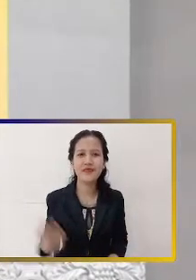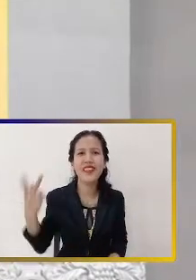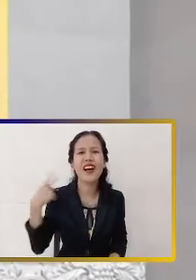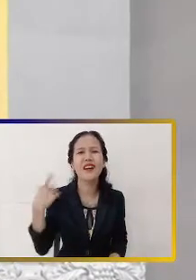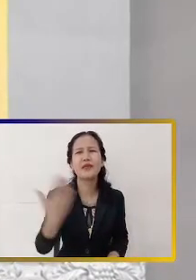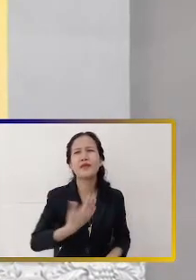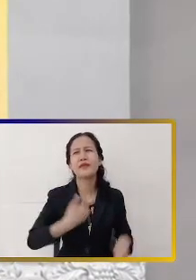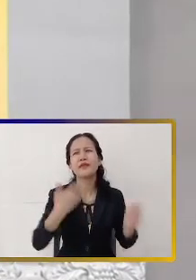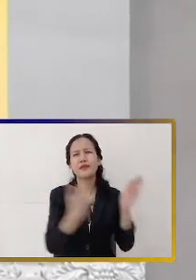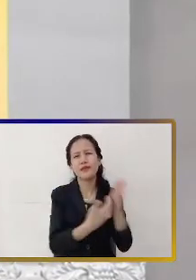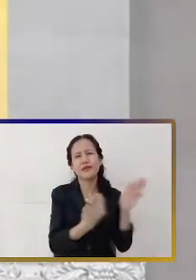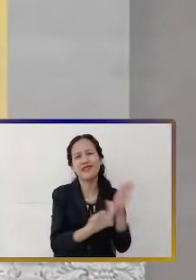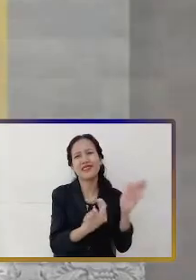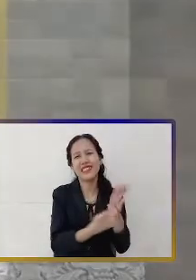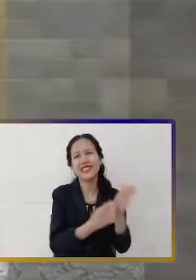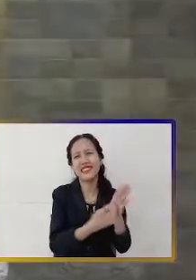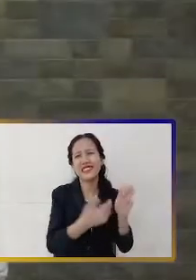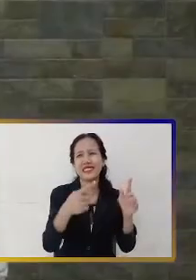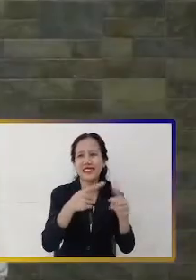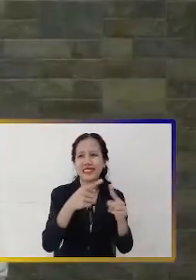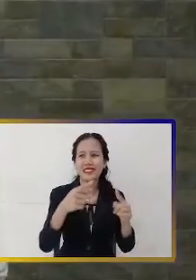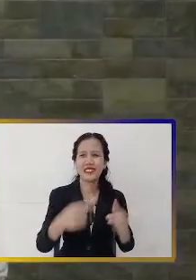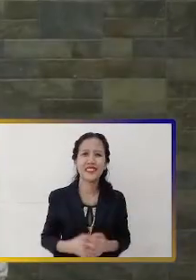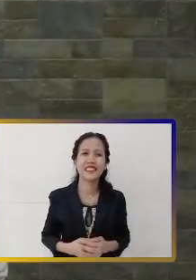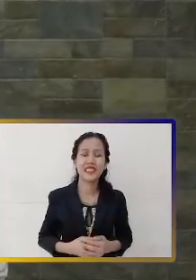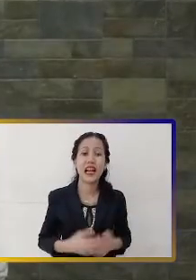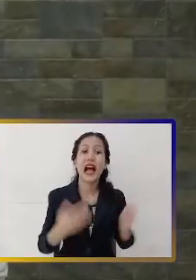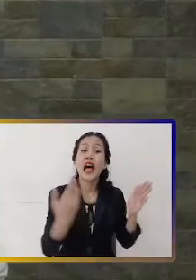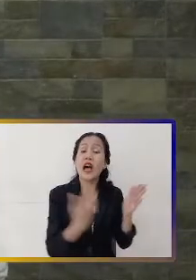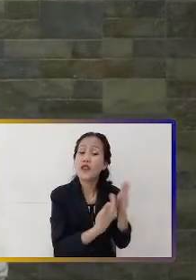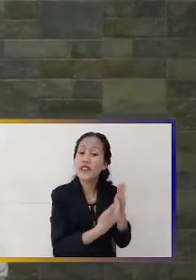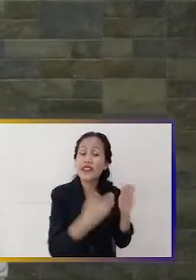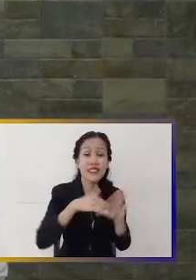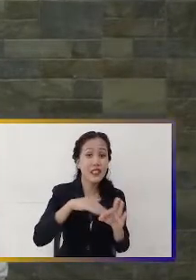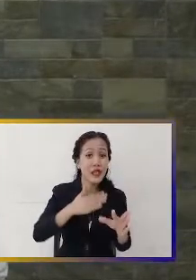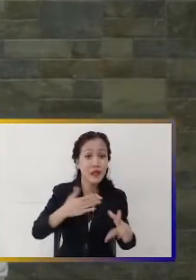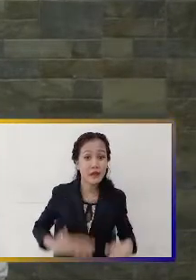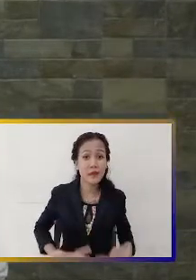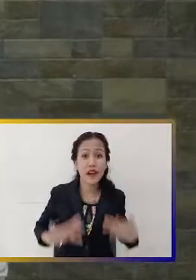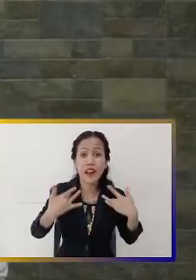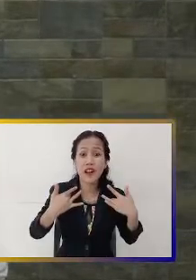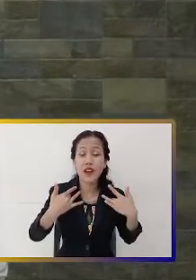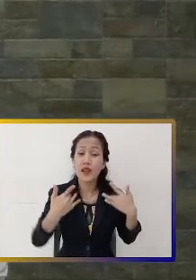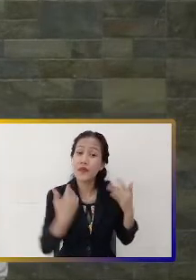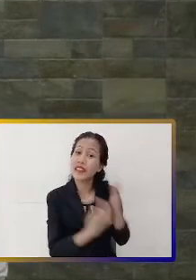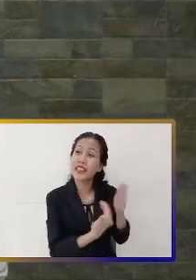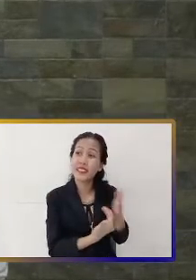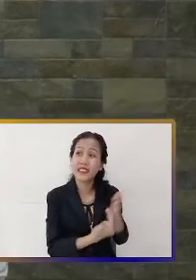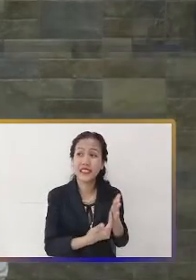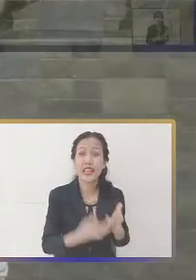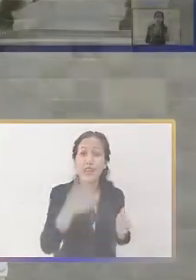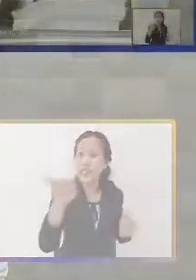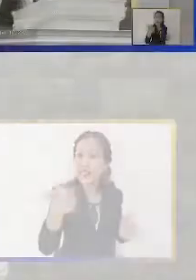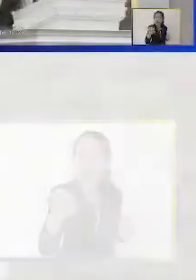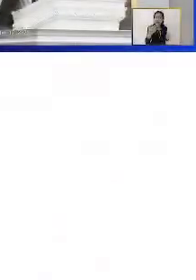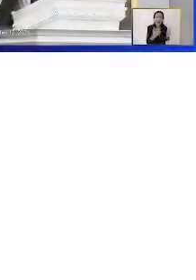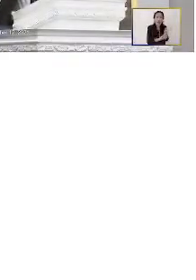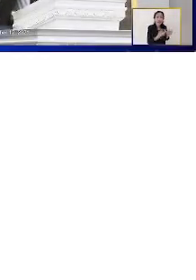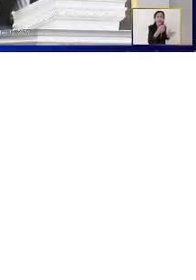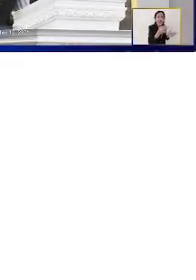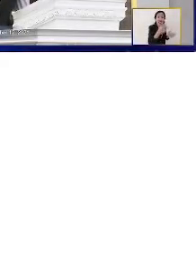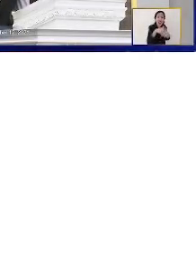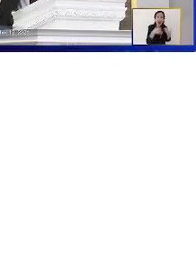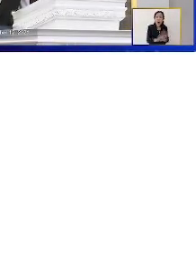ako rito. May ebidensya ako sa buhay ko. May ebidensya ka. May ebidensya ka. Everybody